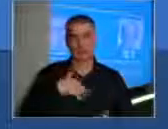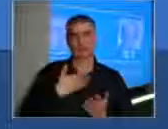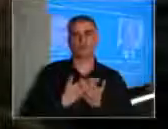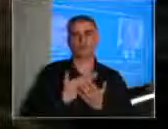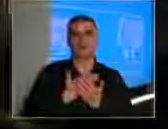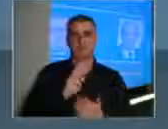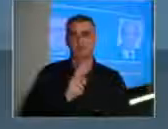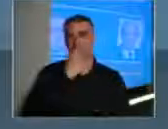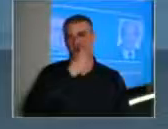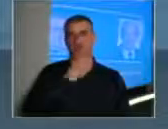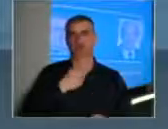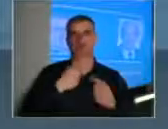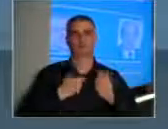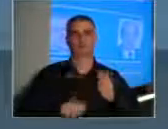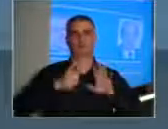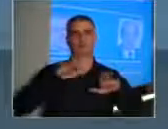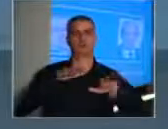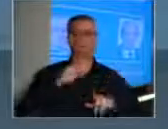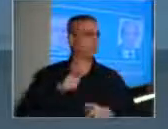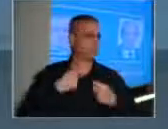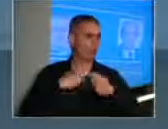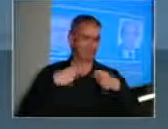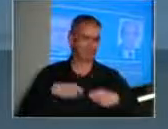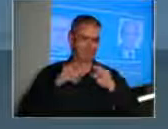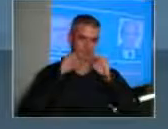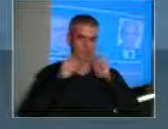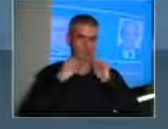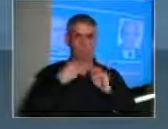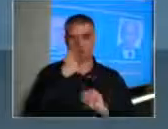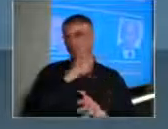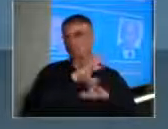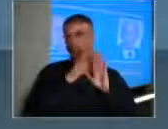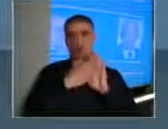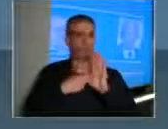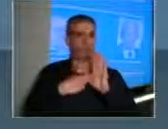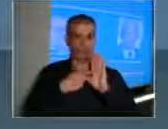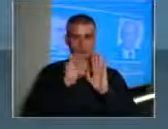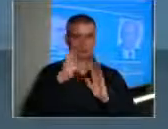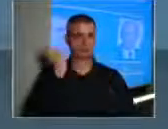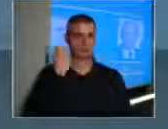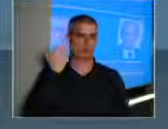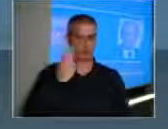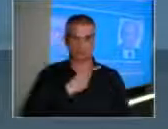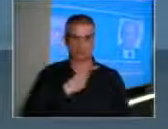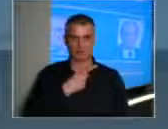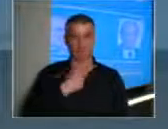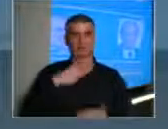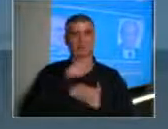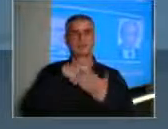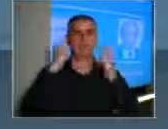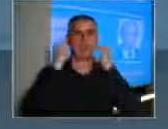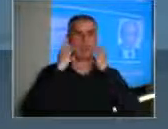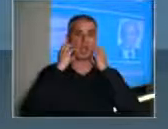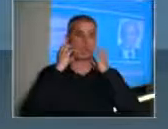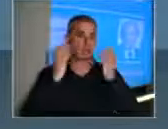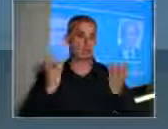על בני גנץ. אבל חבר הכנסת פרץ, בכל זאת ראינו כולם את התמונות ממוצאי שבת בכיכר רבין, נדמה